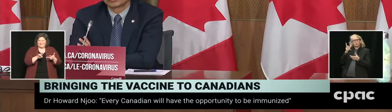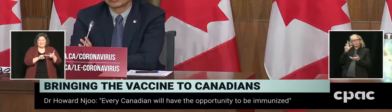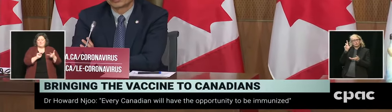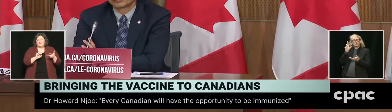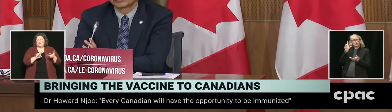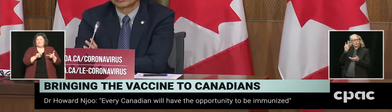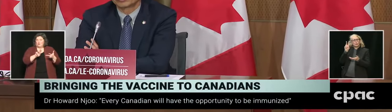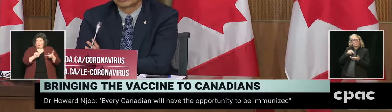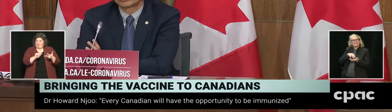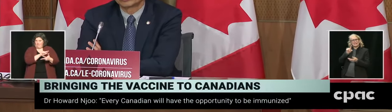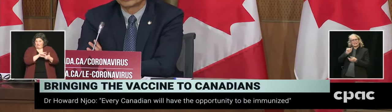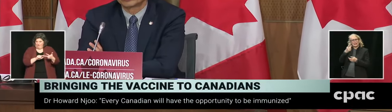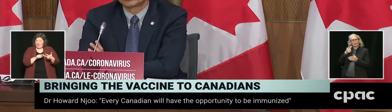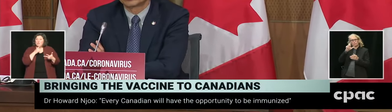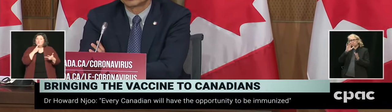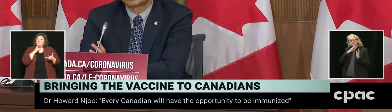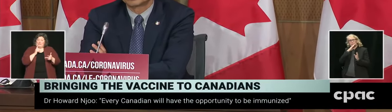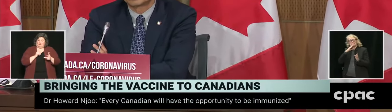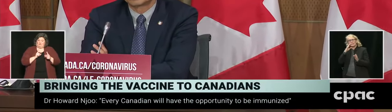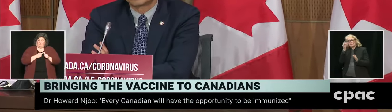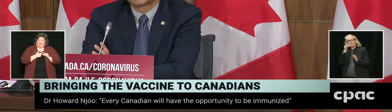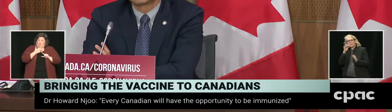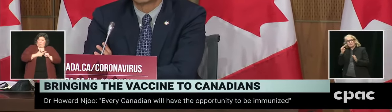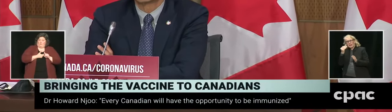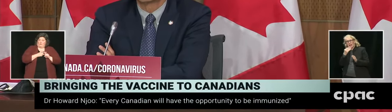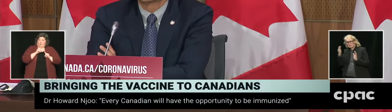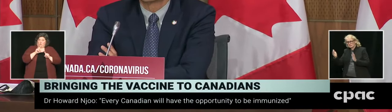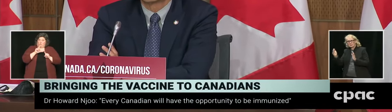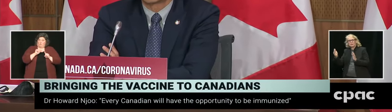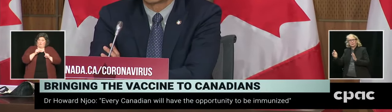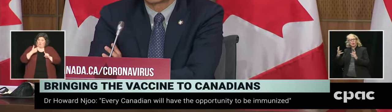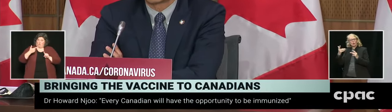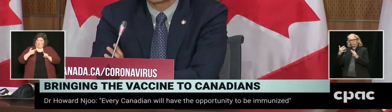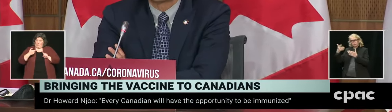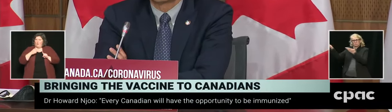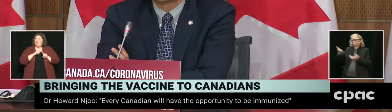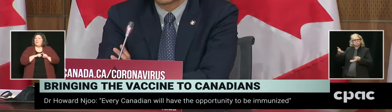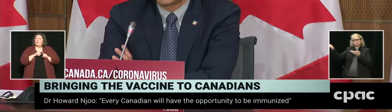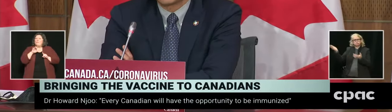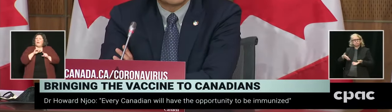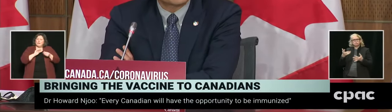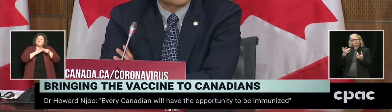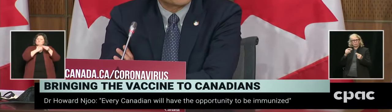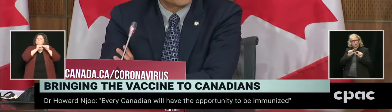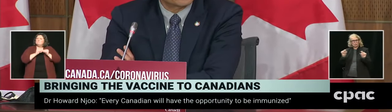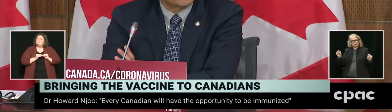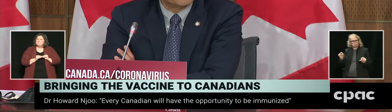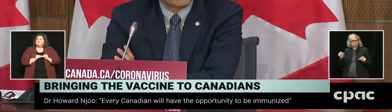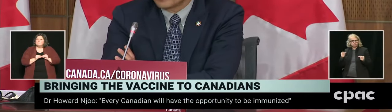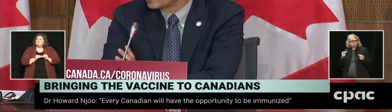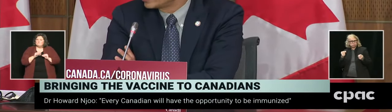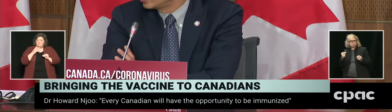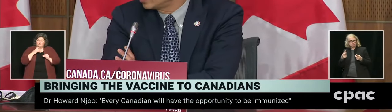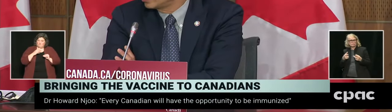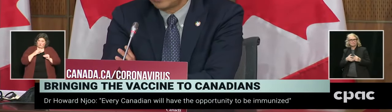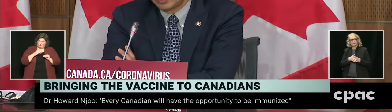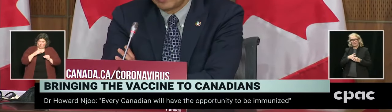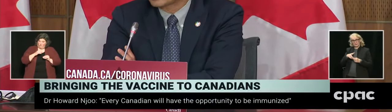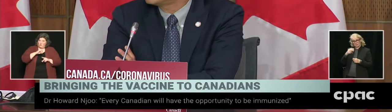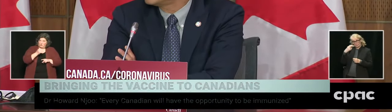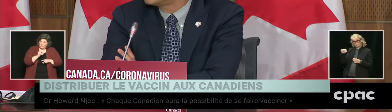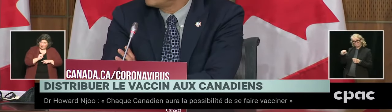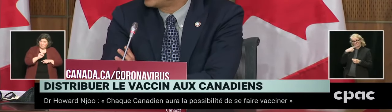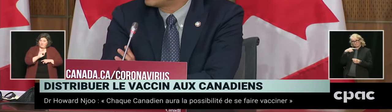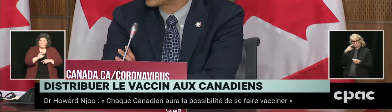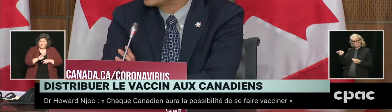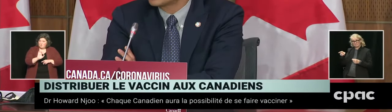du nombre de doses qui est promis dans ces contrats pour les 3 premiers mois de l'année? Merci pour la question, c'est Dr. Njoo. Je vais passer la